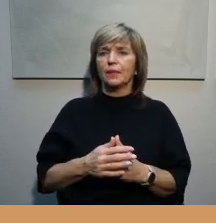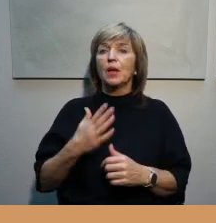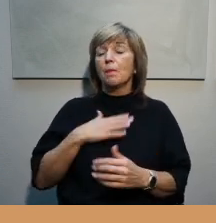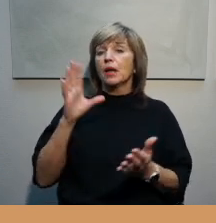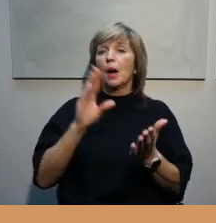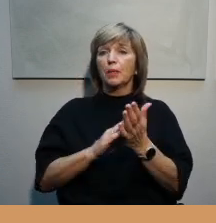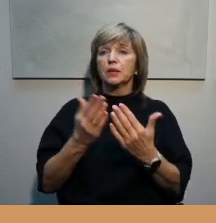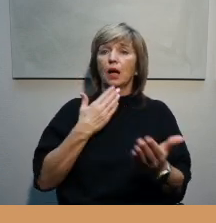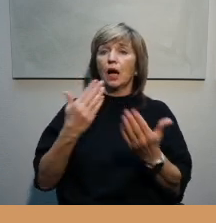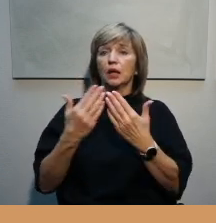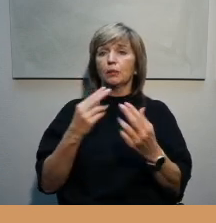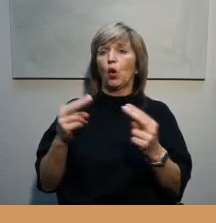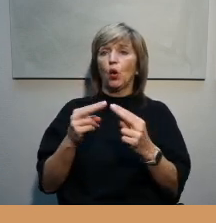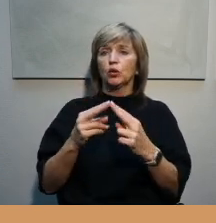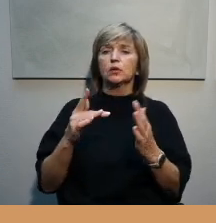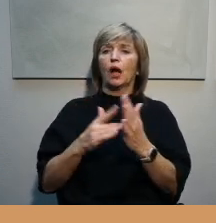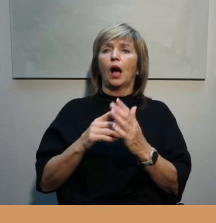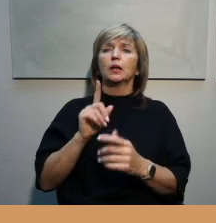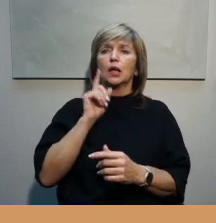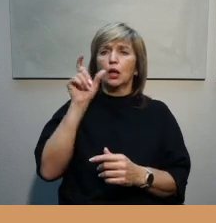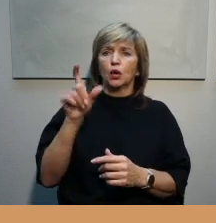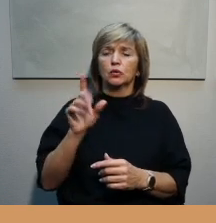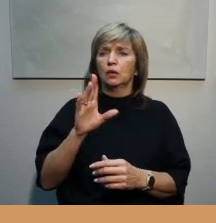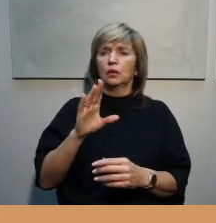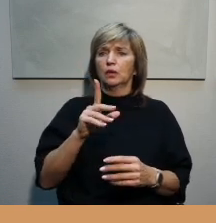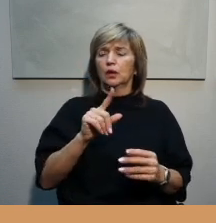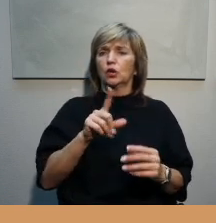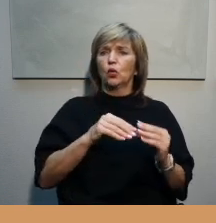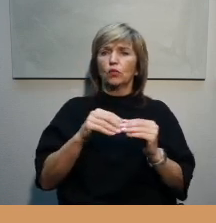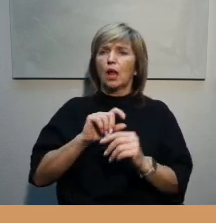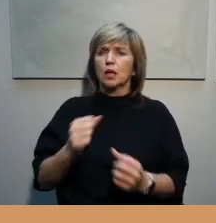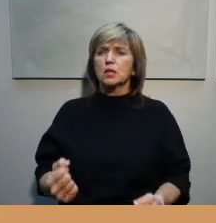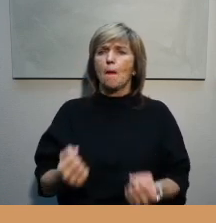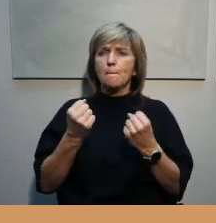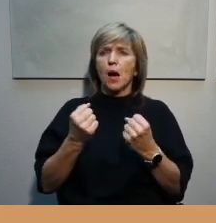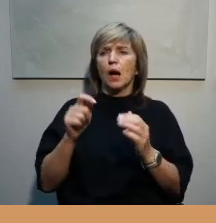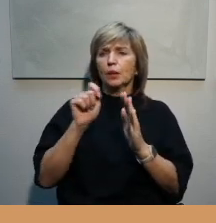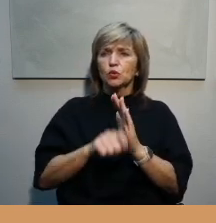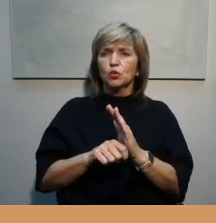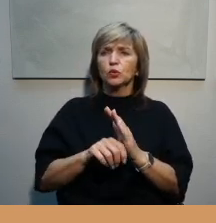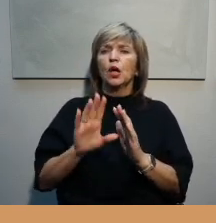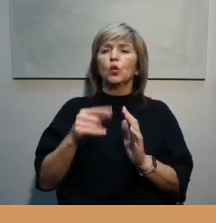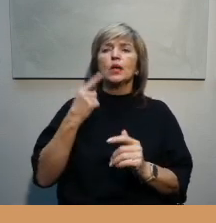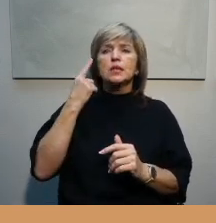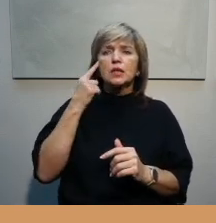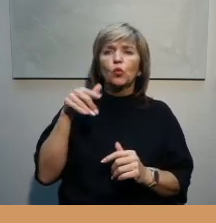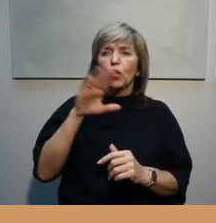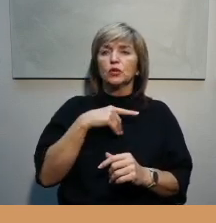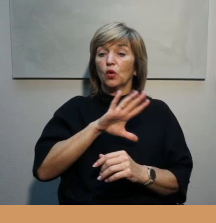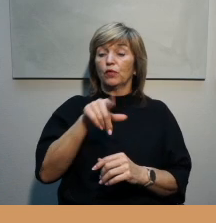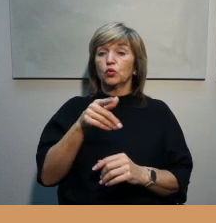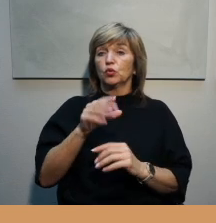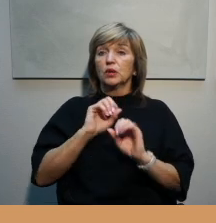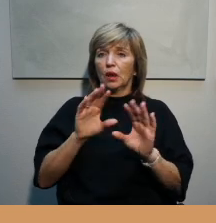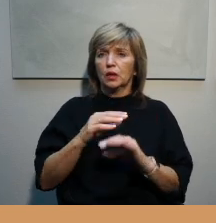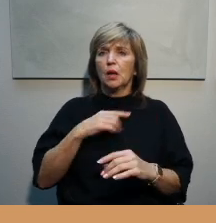pieredzē attiecību konteksts ir kādu jaunieti gandrīz novedis līdz smagākam sodam, jo pat zinot visu šo, ko es jums